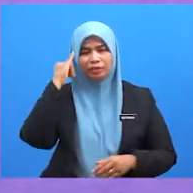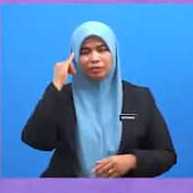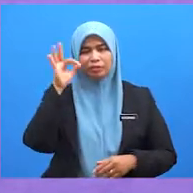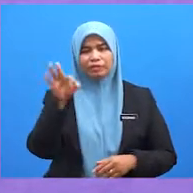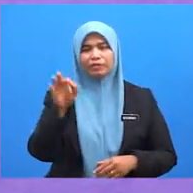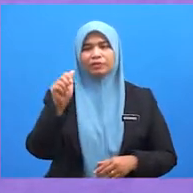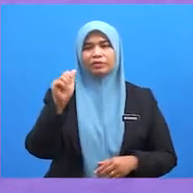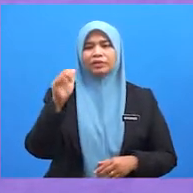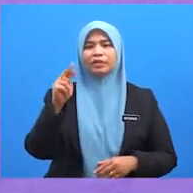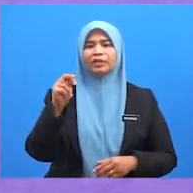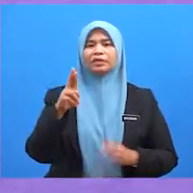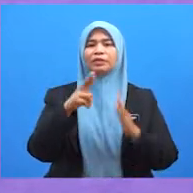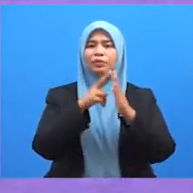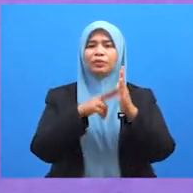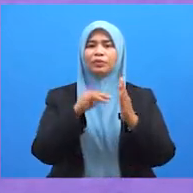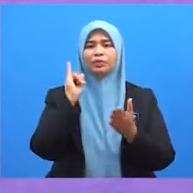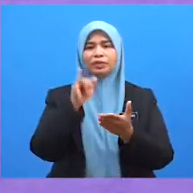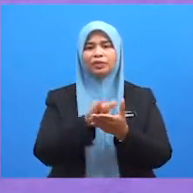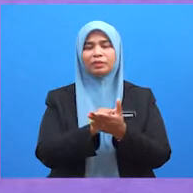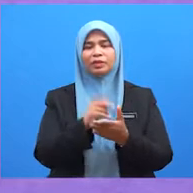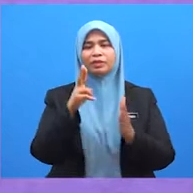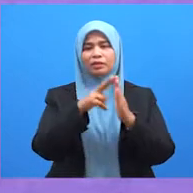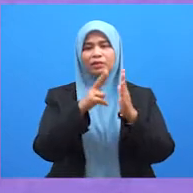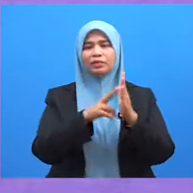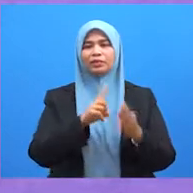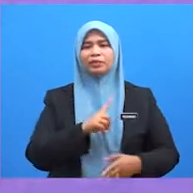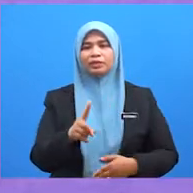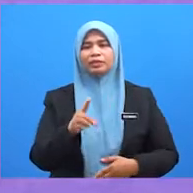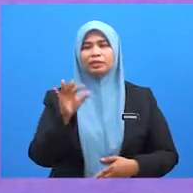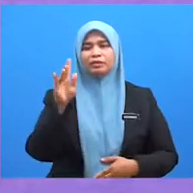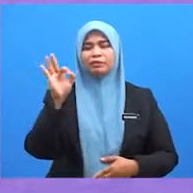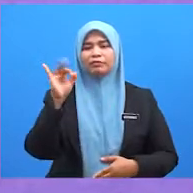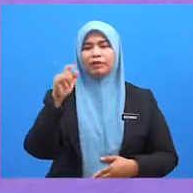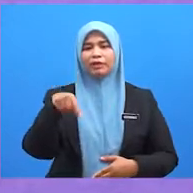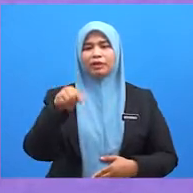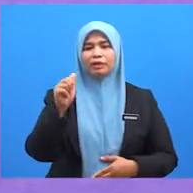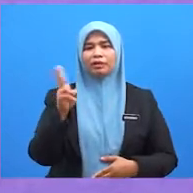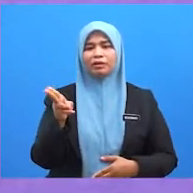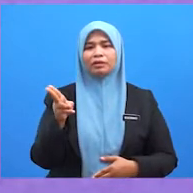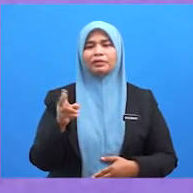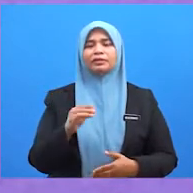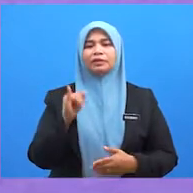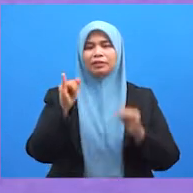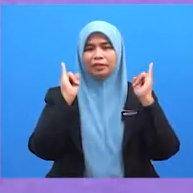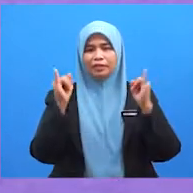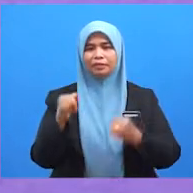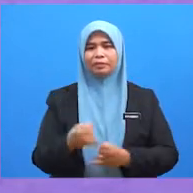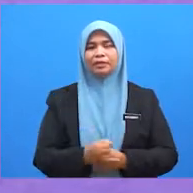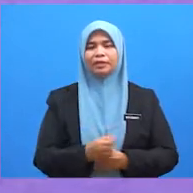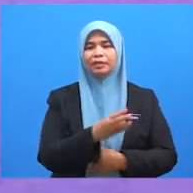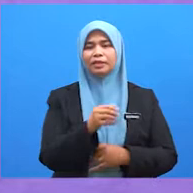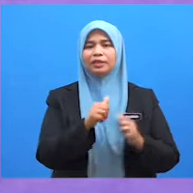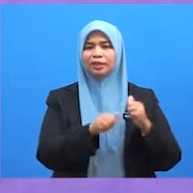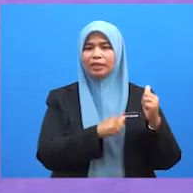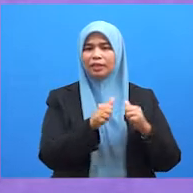iman, rukun Islam, fiqh, ibadat dan akhlak. Ilmu fardu kifayah